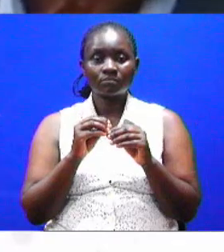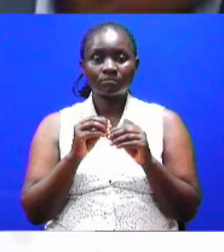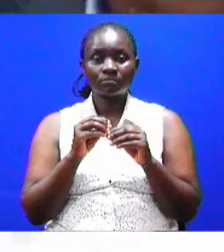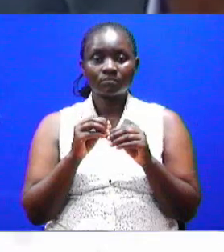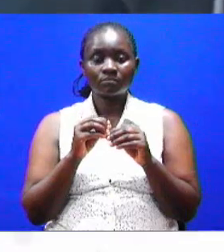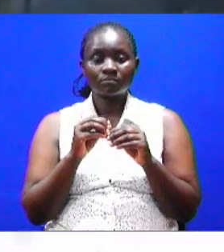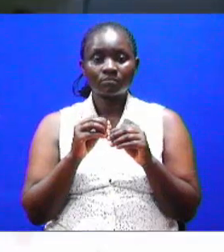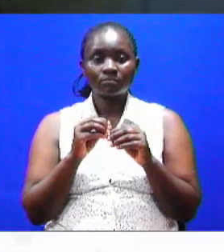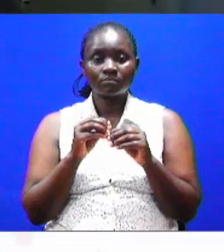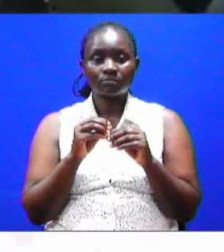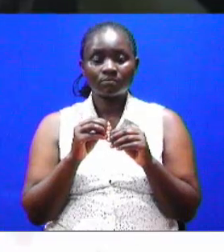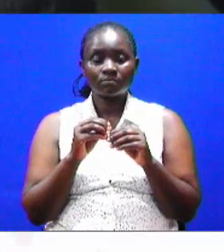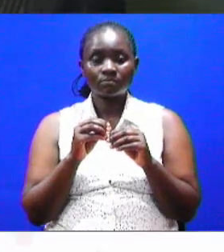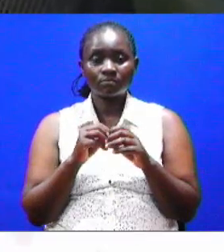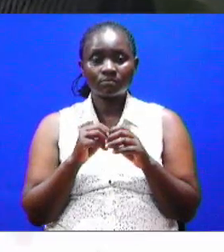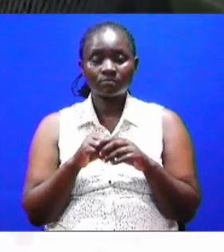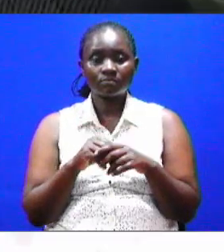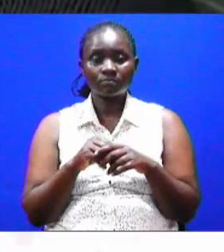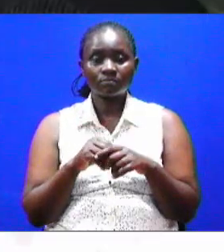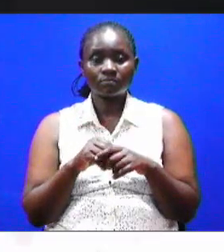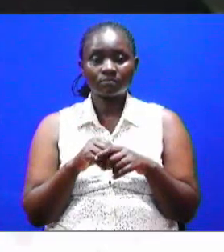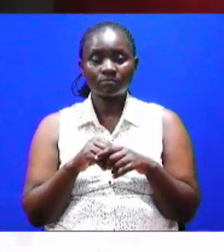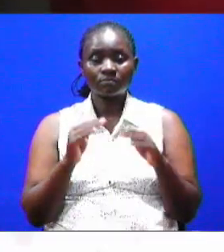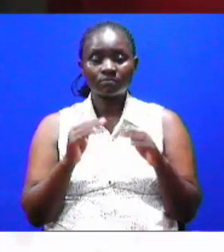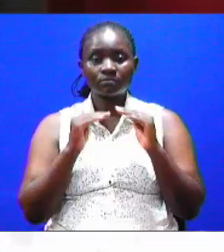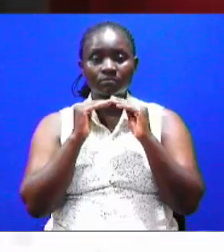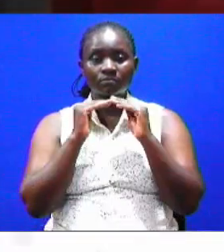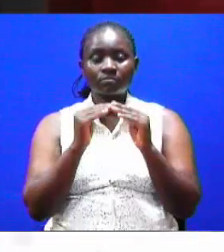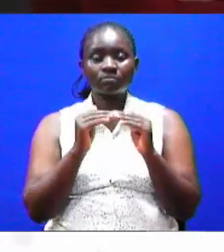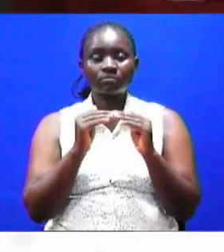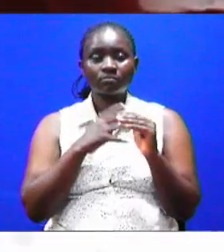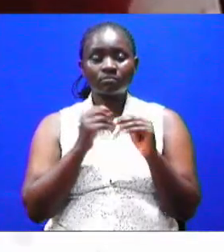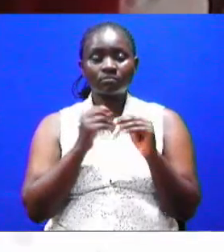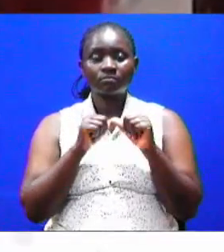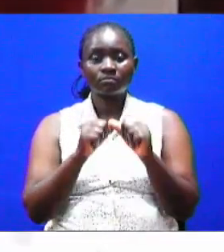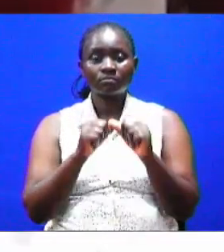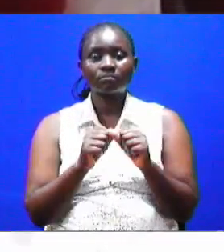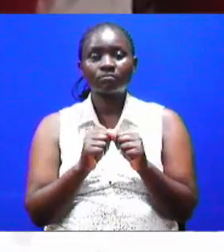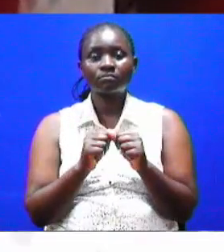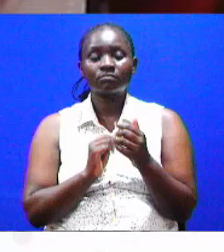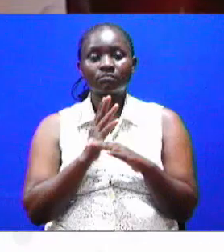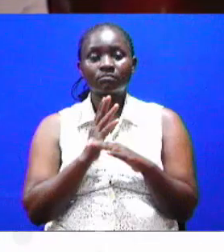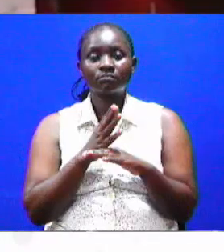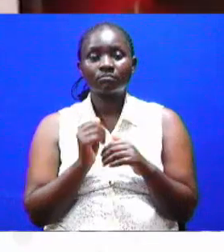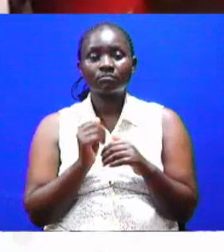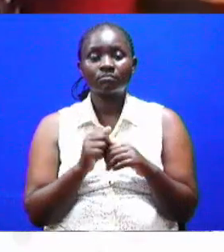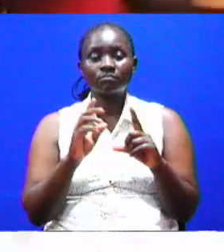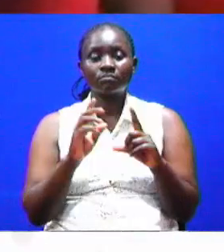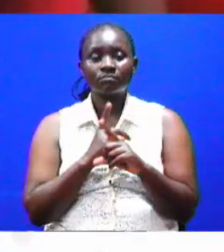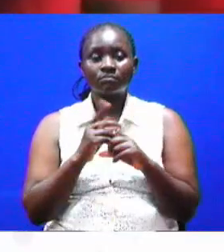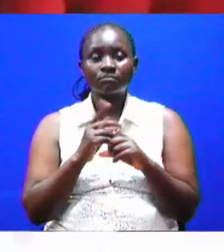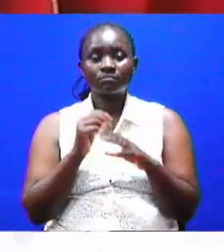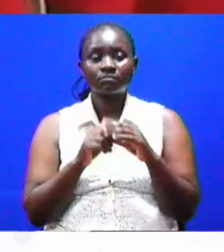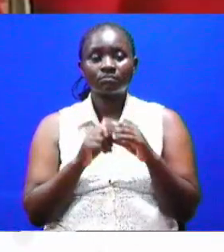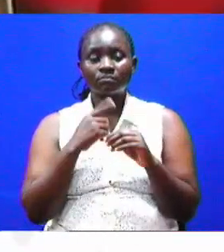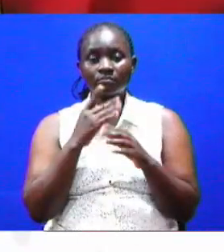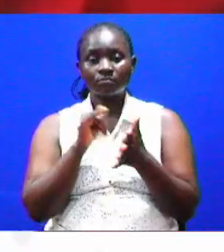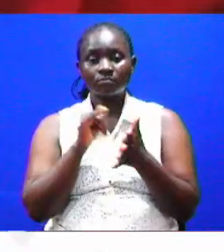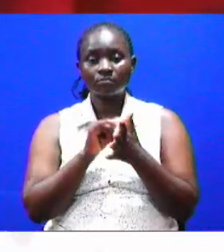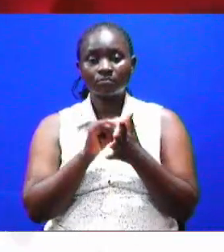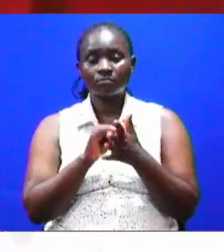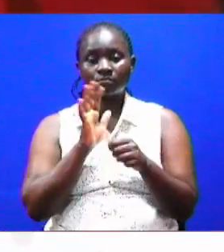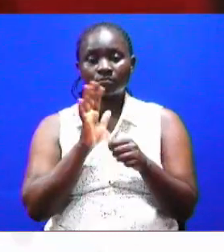asabange baba ku moto ya sege tamkire kyo na kumugania kogendera kore to bwenya wechingenjo au sibateira bange babonigo